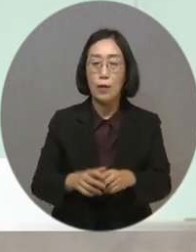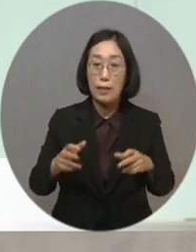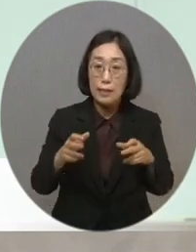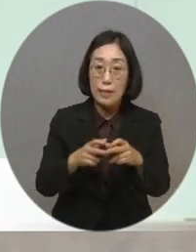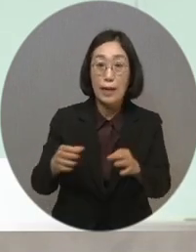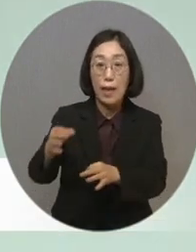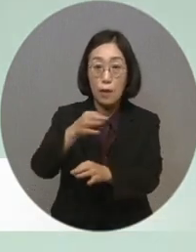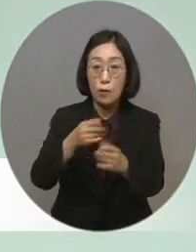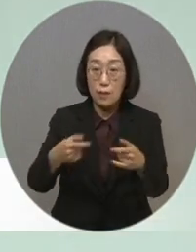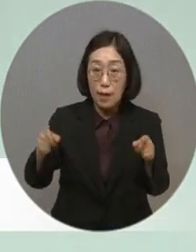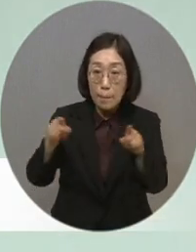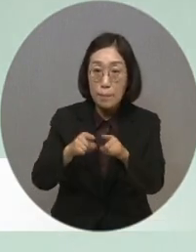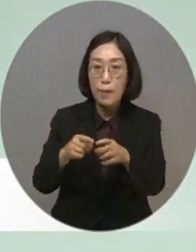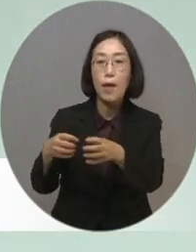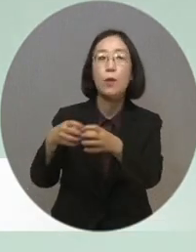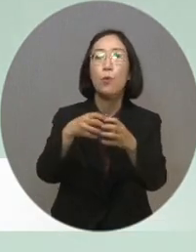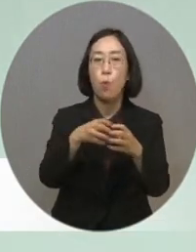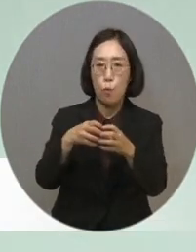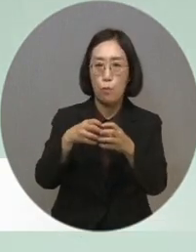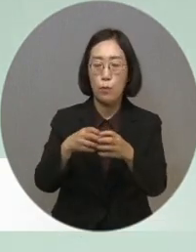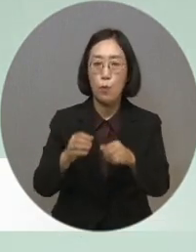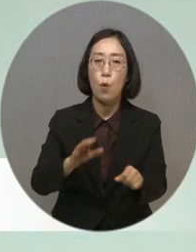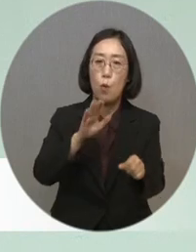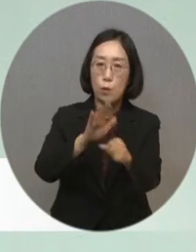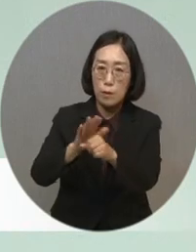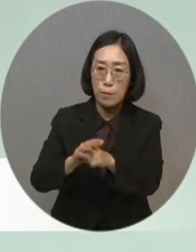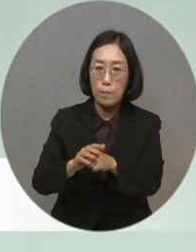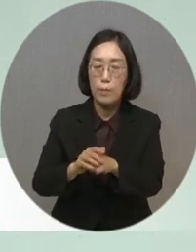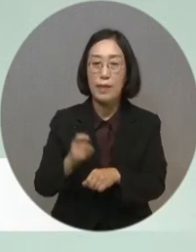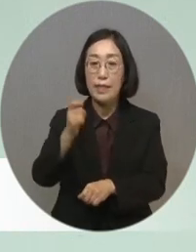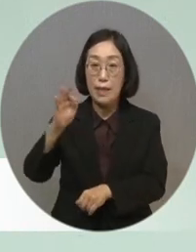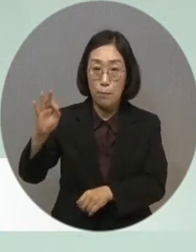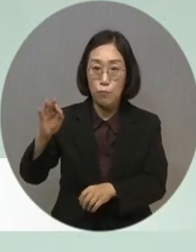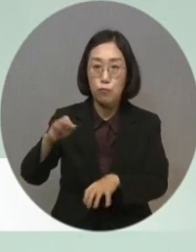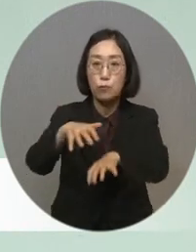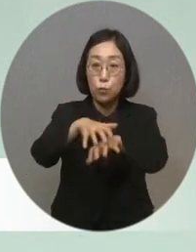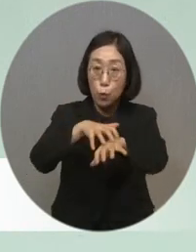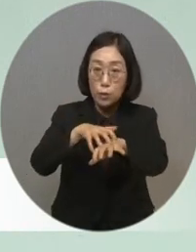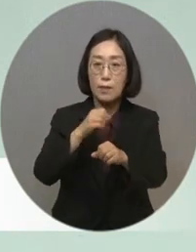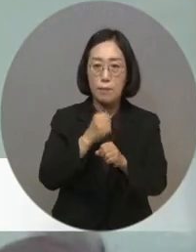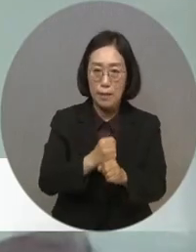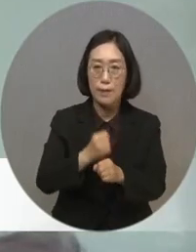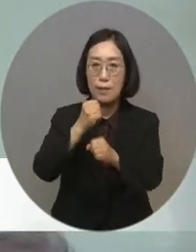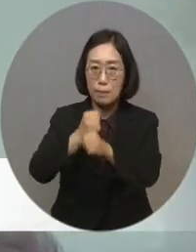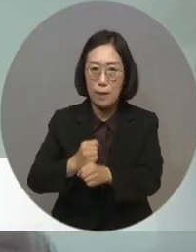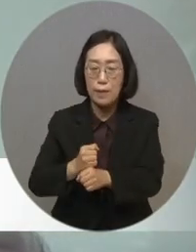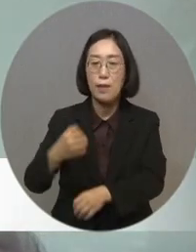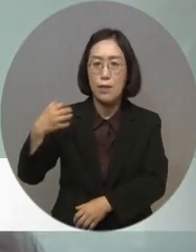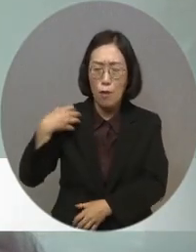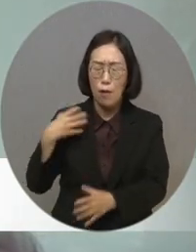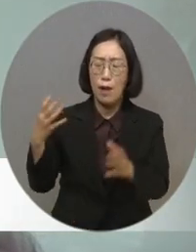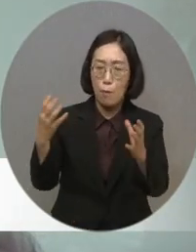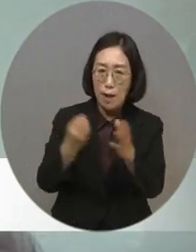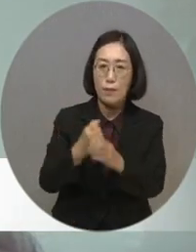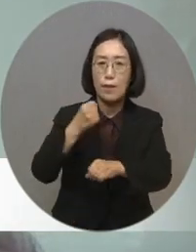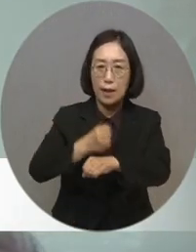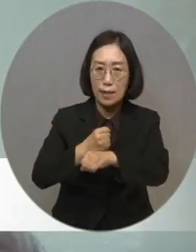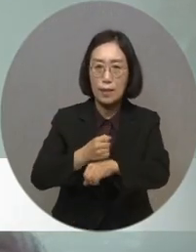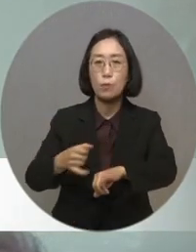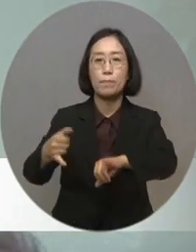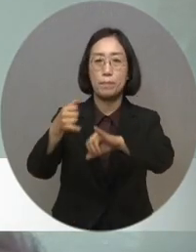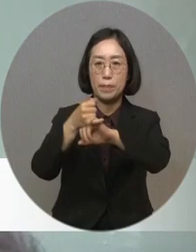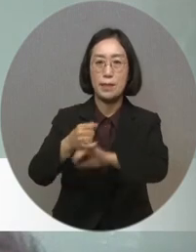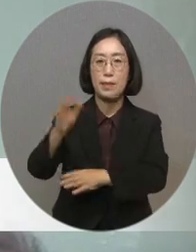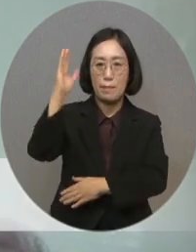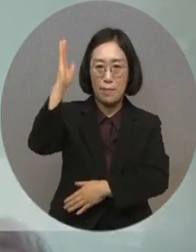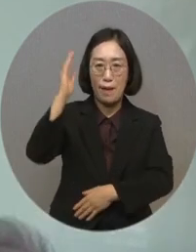한국장애경제인협회와의 상생, 장애인 기업 활동 지원 TF 구성 등의 비전을 중점으로 역할을 수행하겠다고 박마루